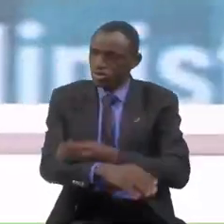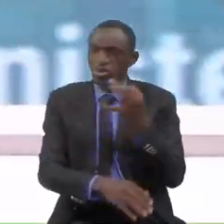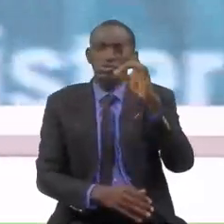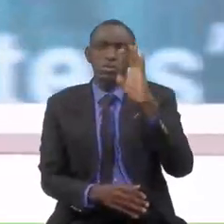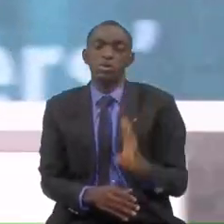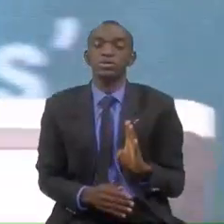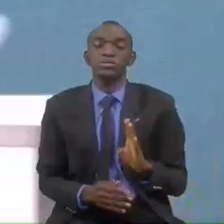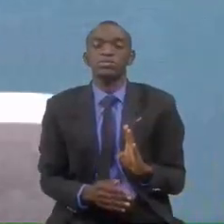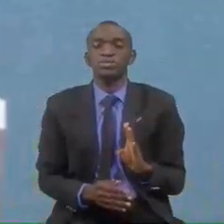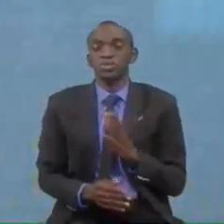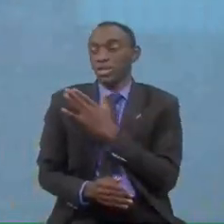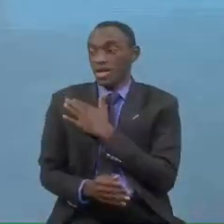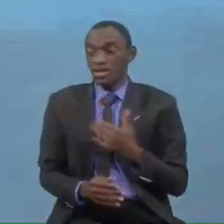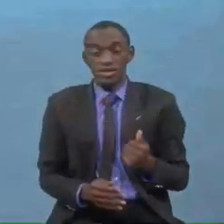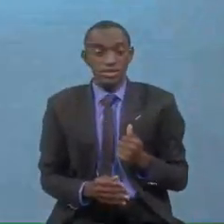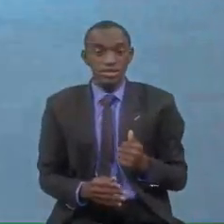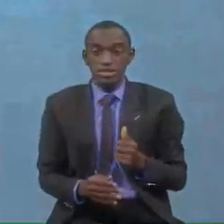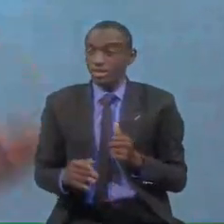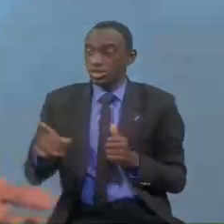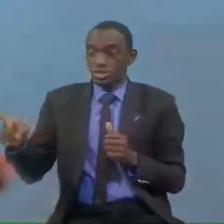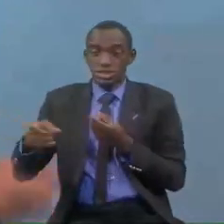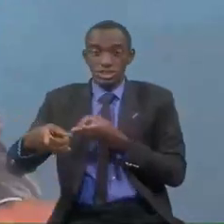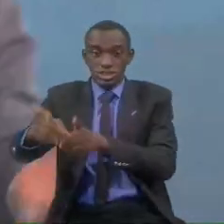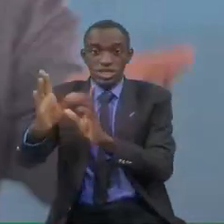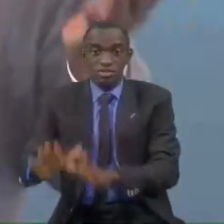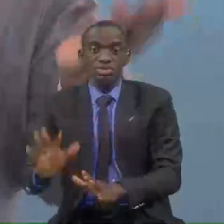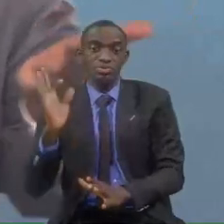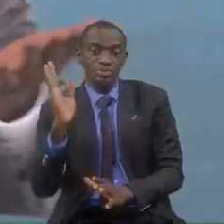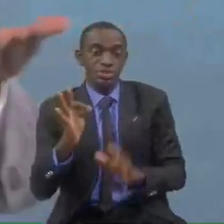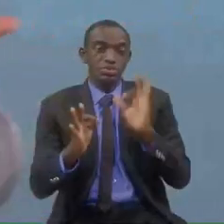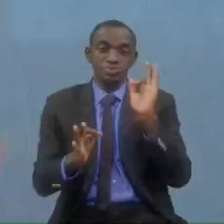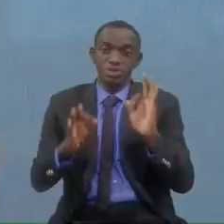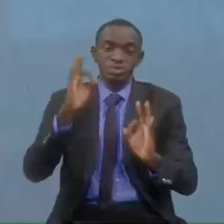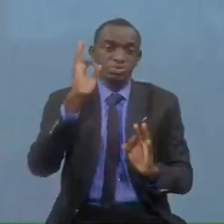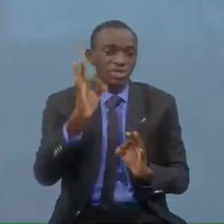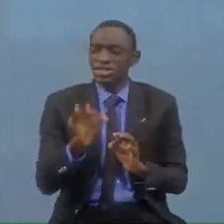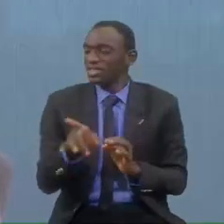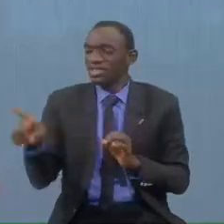Dieu. Et puis, ils commençaient à prêcher et n'ont pas pu